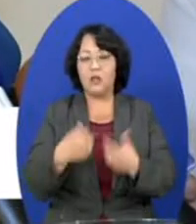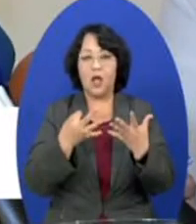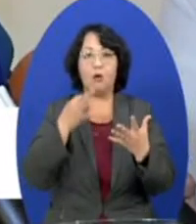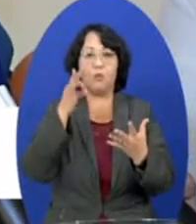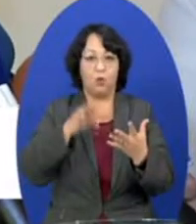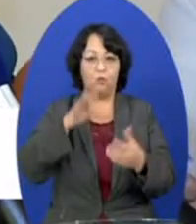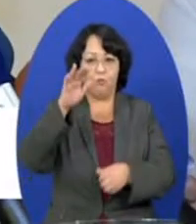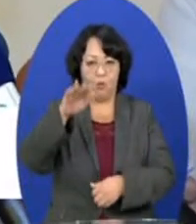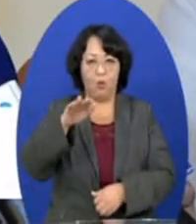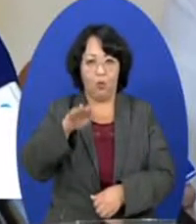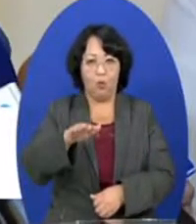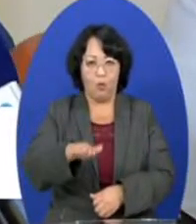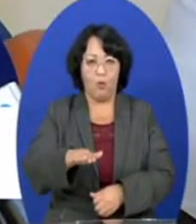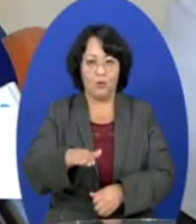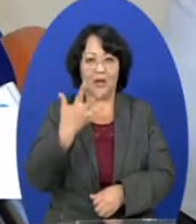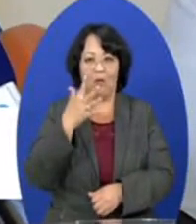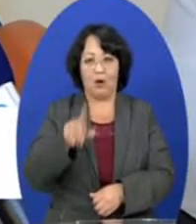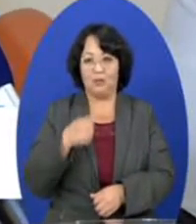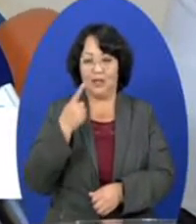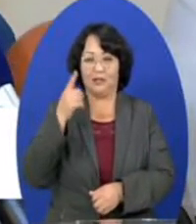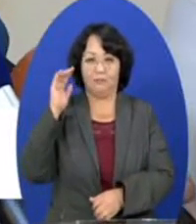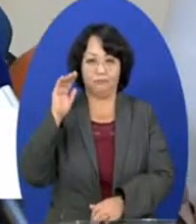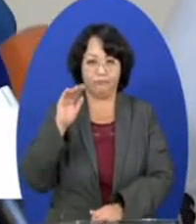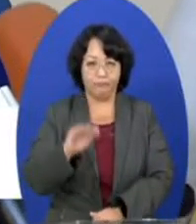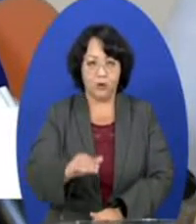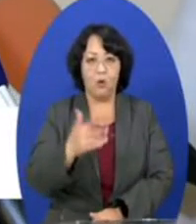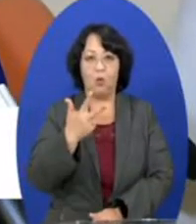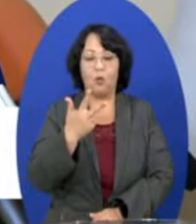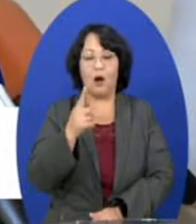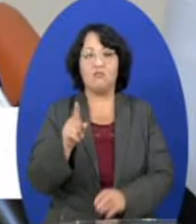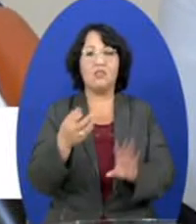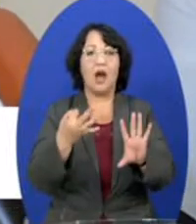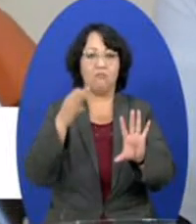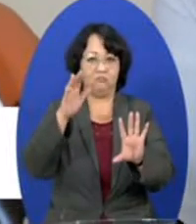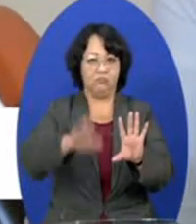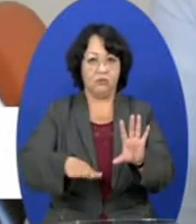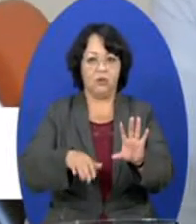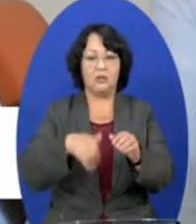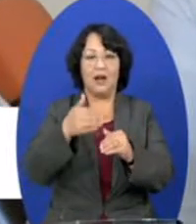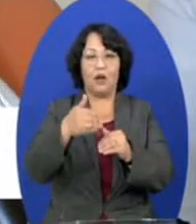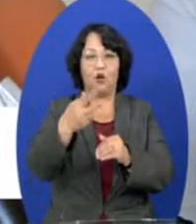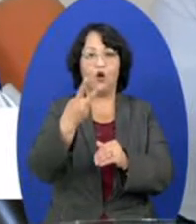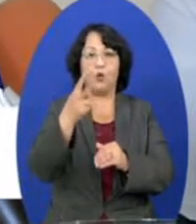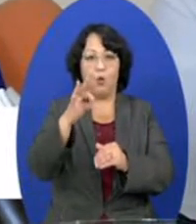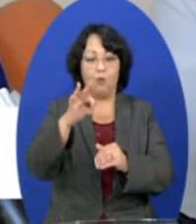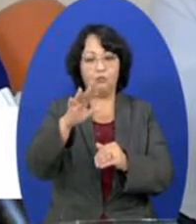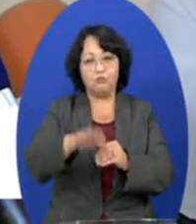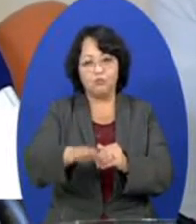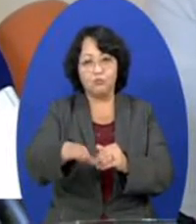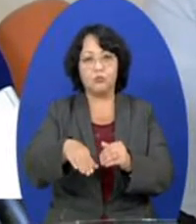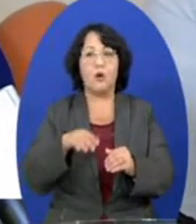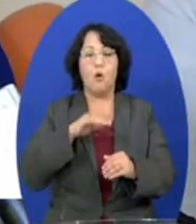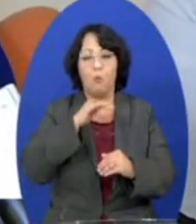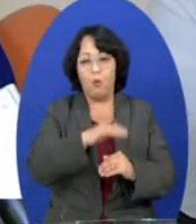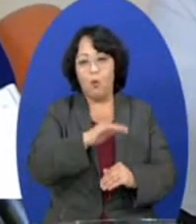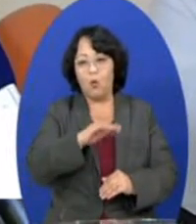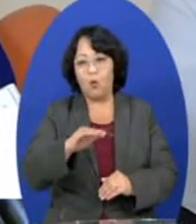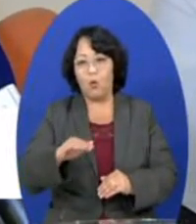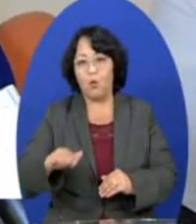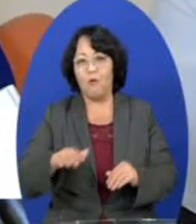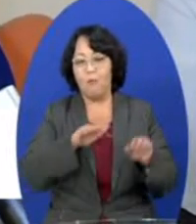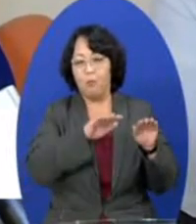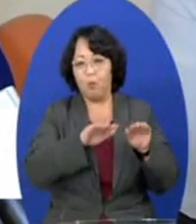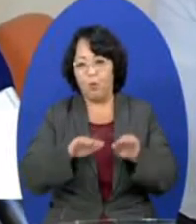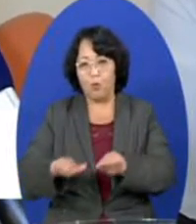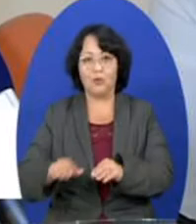3.8% болгож дахиж буурал. 5.1-ээс 3.8. Үүний дараагаар 2% гариутаагаар гих мэдчлэн үе шаттайгаар энэ бууруулах,